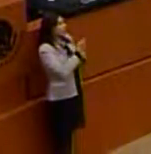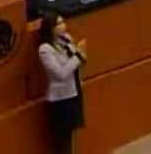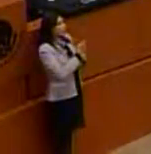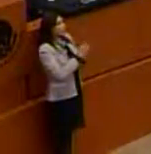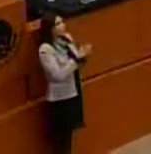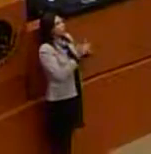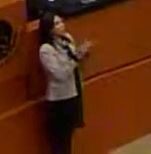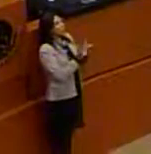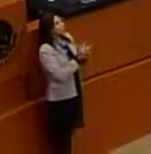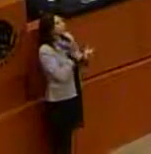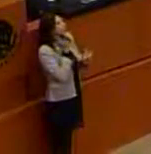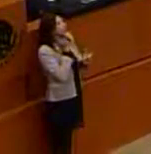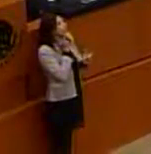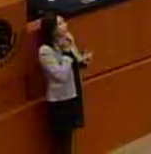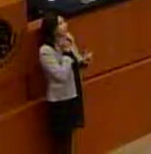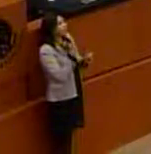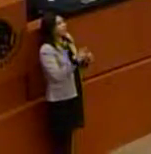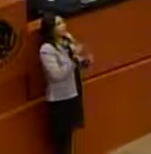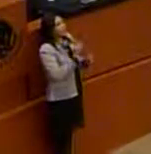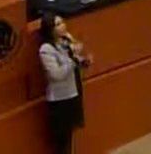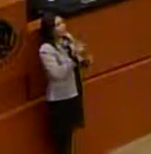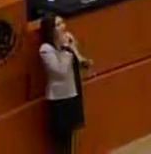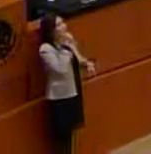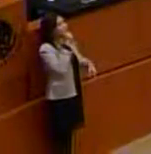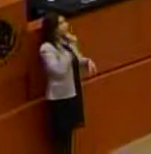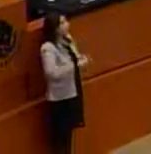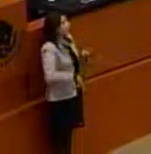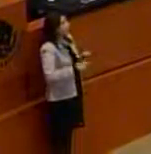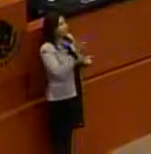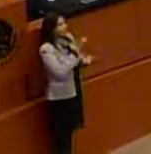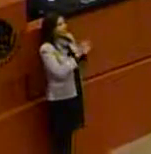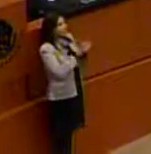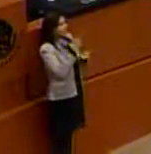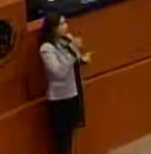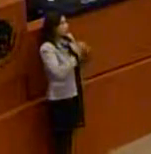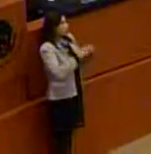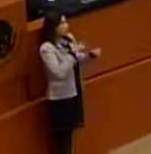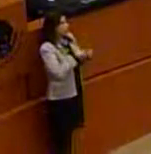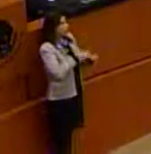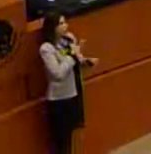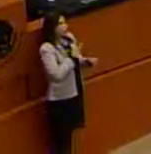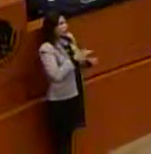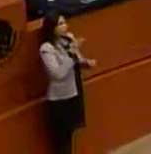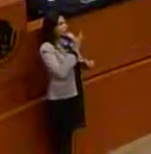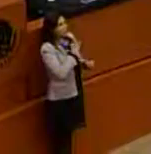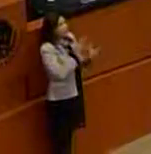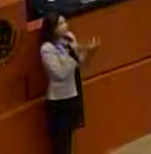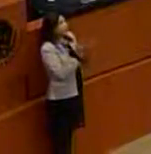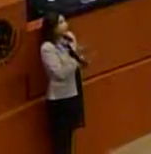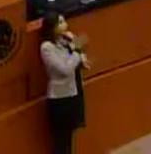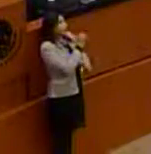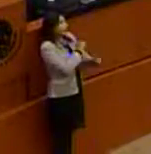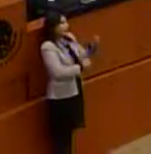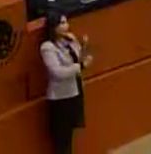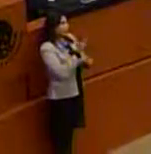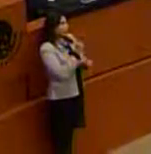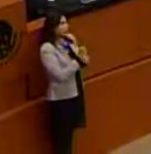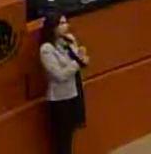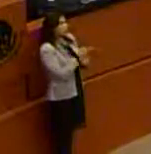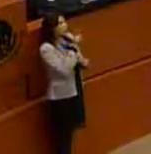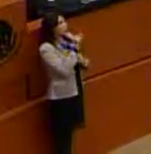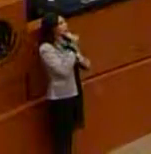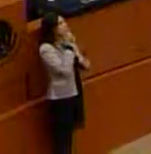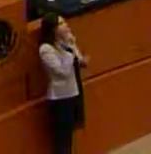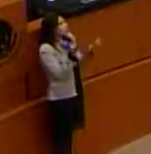de démanteler les acquis sociaux, elle aurait pu le faire déjà depuis de nombreuses années qu'elle est majoritaire au Parlement. Mais elle ne le veut pas parce